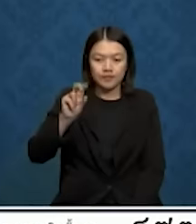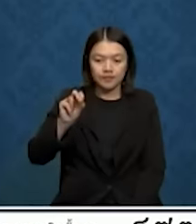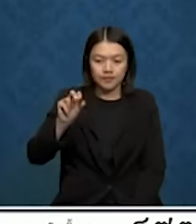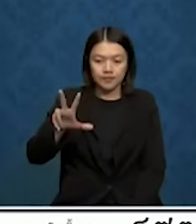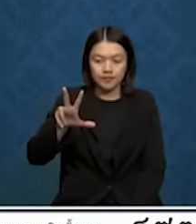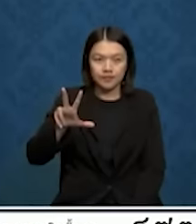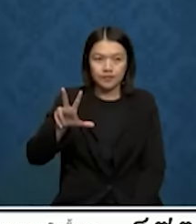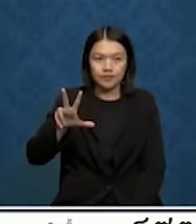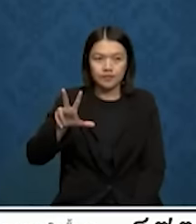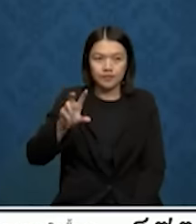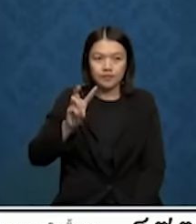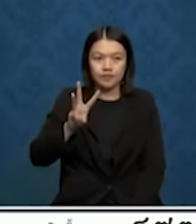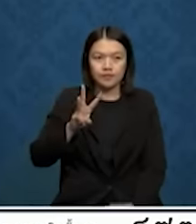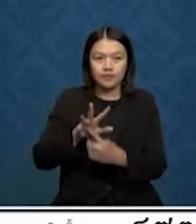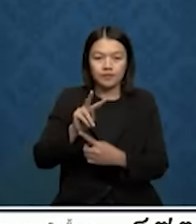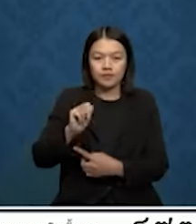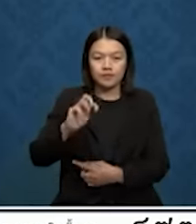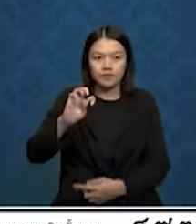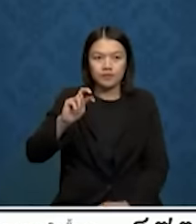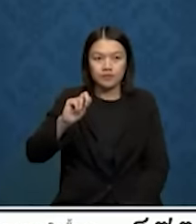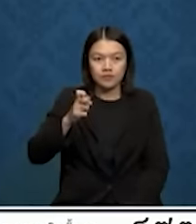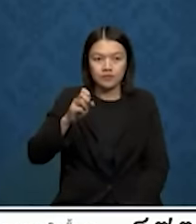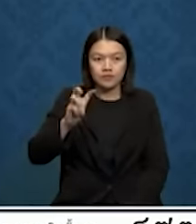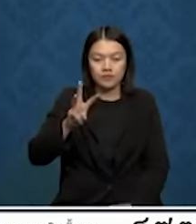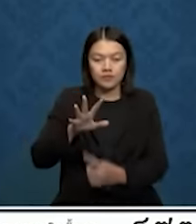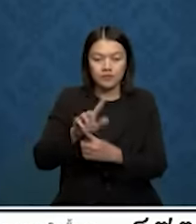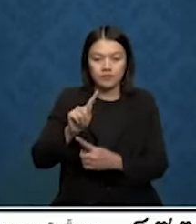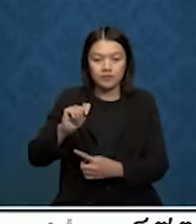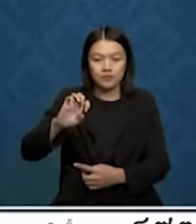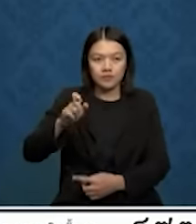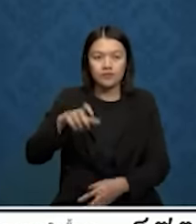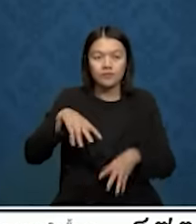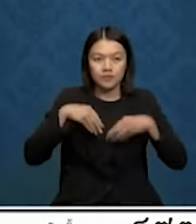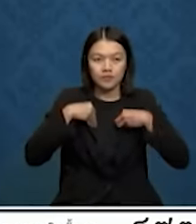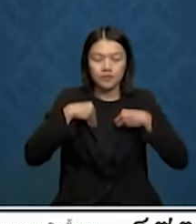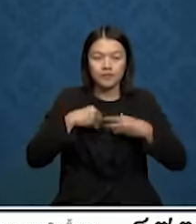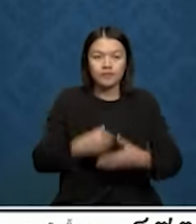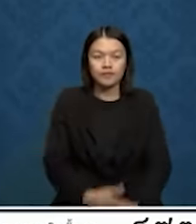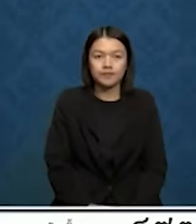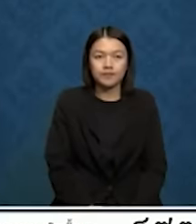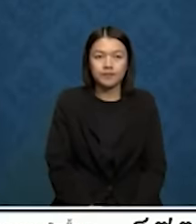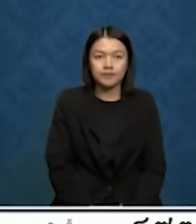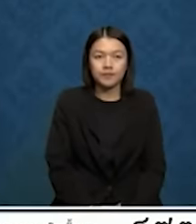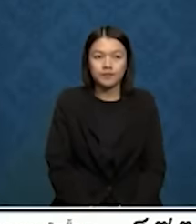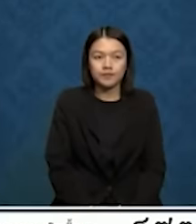333นายวันนิวัตรสมบูรณ ์วันนิวัตรสมบูรณ์เห็นชอบครับ